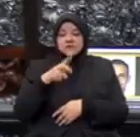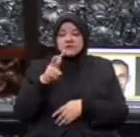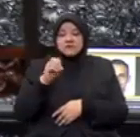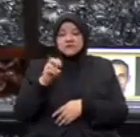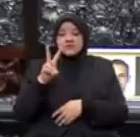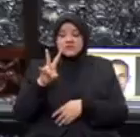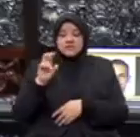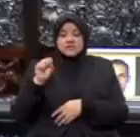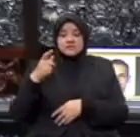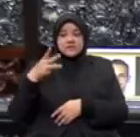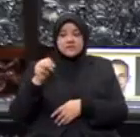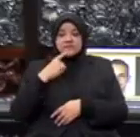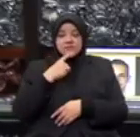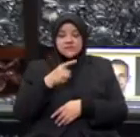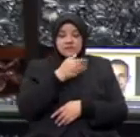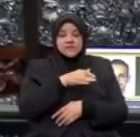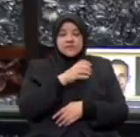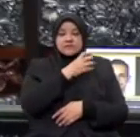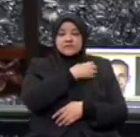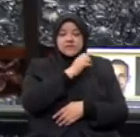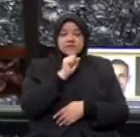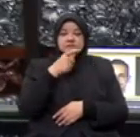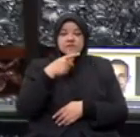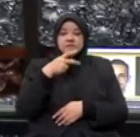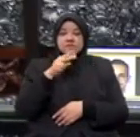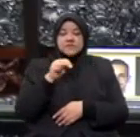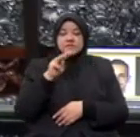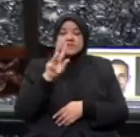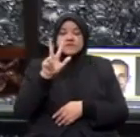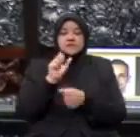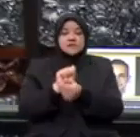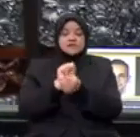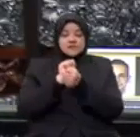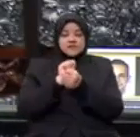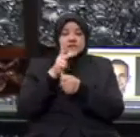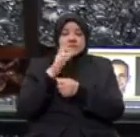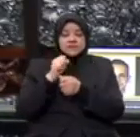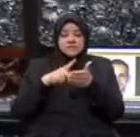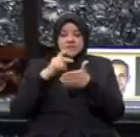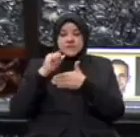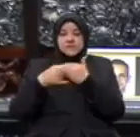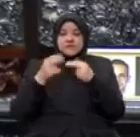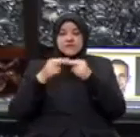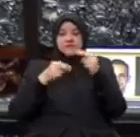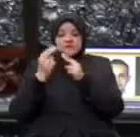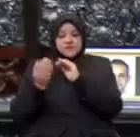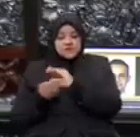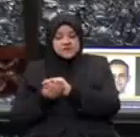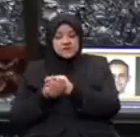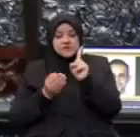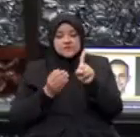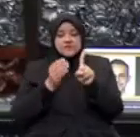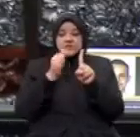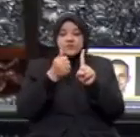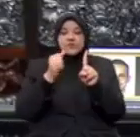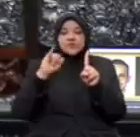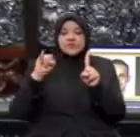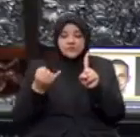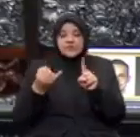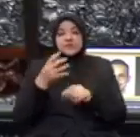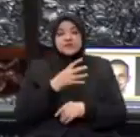2024, SPRM menyebut bekas pegawai SPNB antara tiga ditahan kes projek pembinaan rasuah 110 juta.